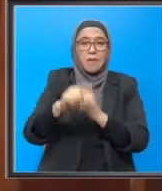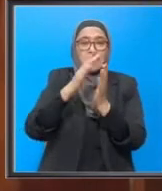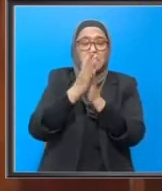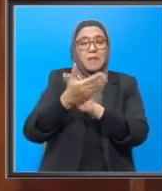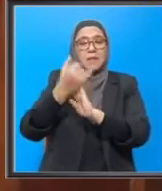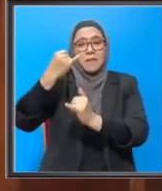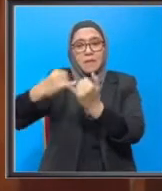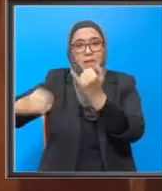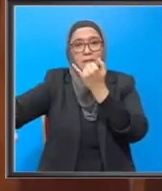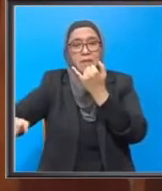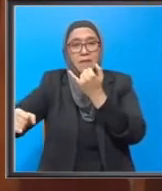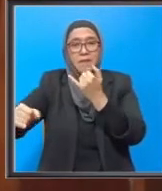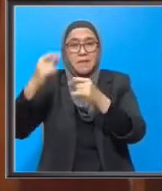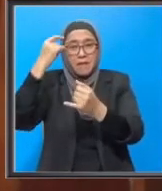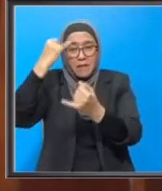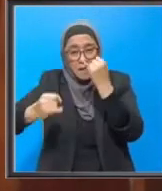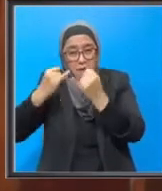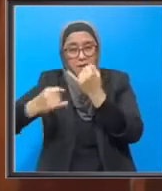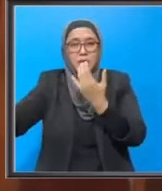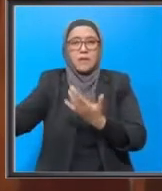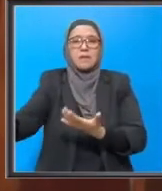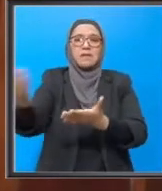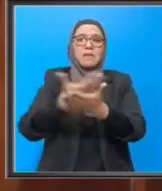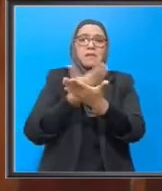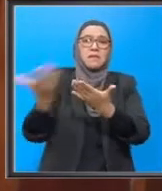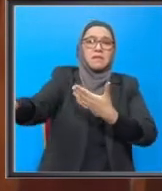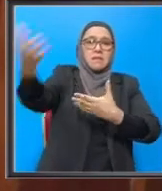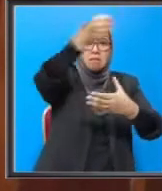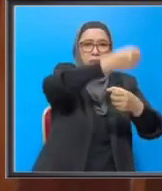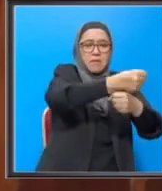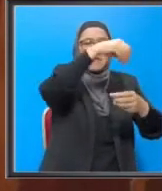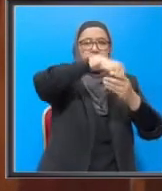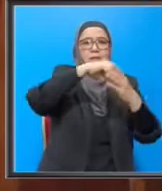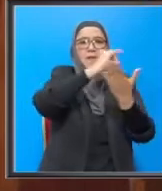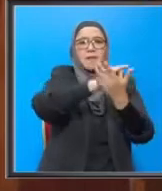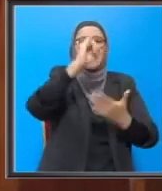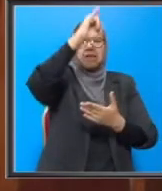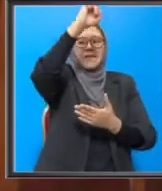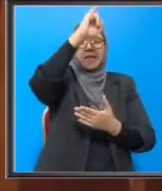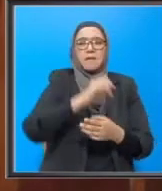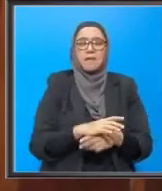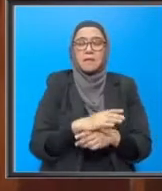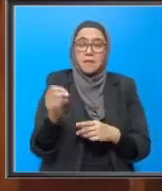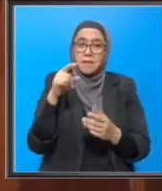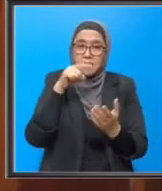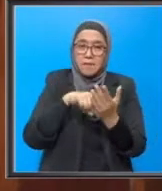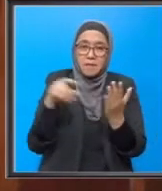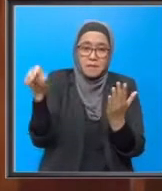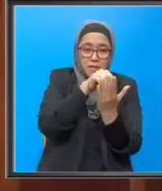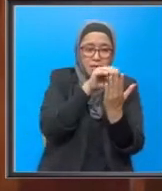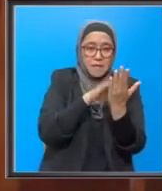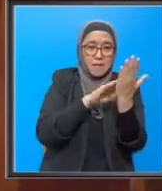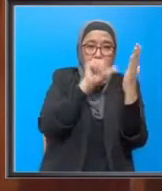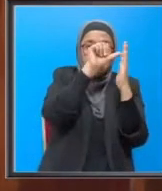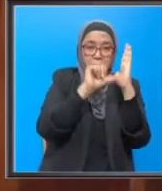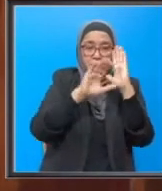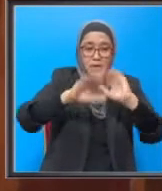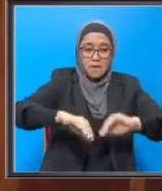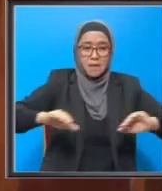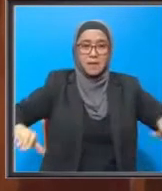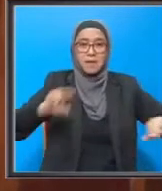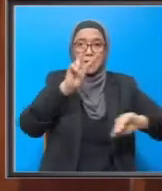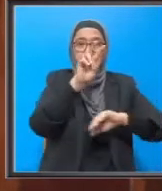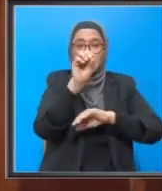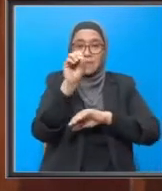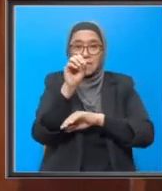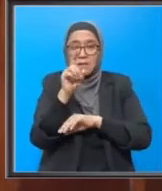Jadi konsep publik ini telah dimasukkan dalam kanak-kanak 2001 oleh Dwi pindahan pada tahun 2016 mandi